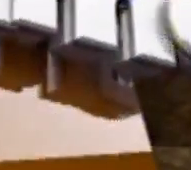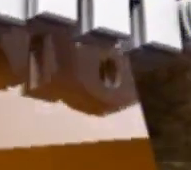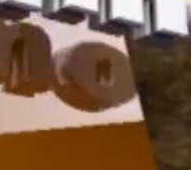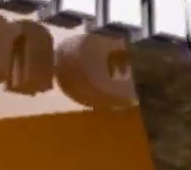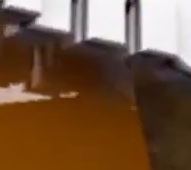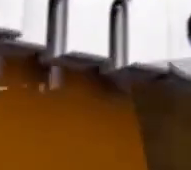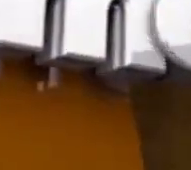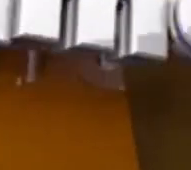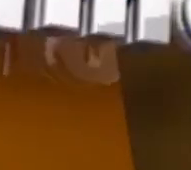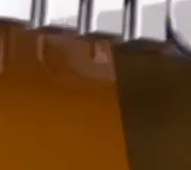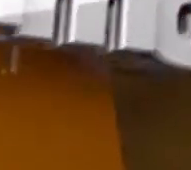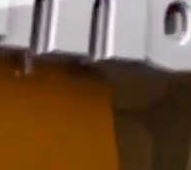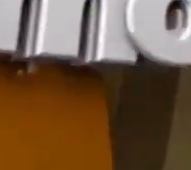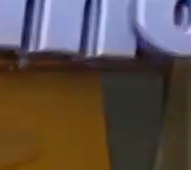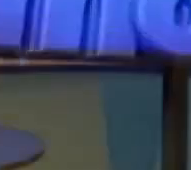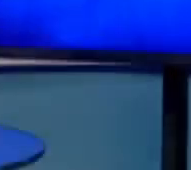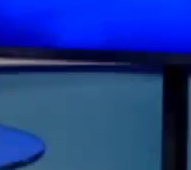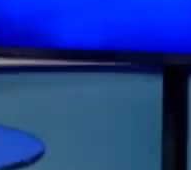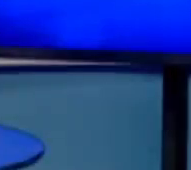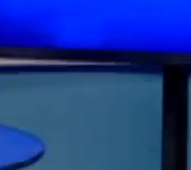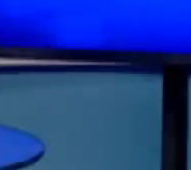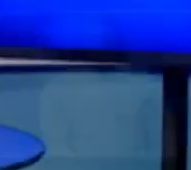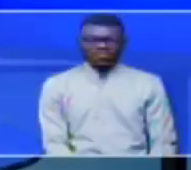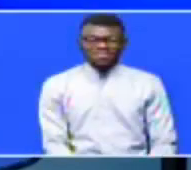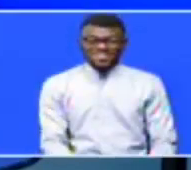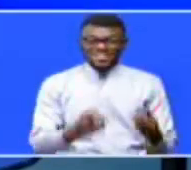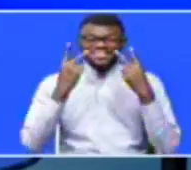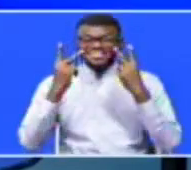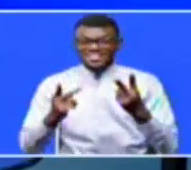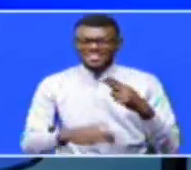Naam, ni vituko na vitimbi utakavyo.